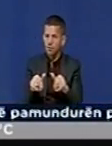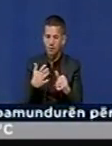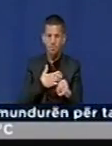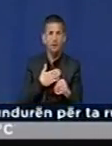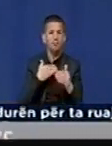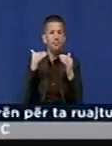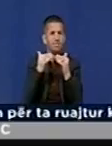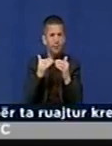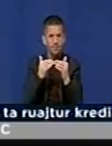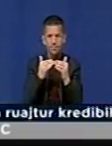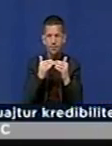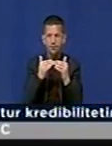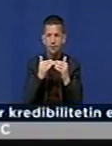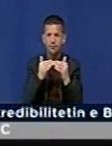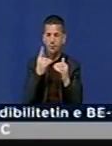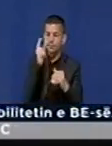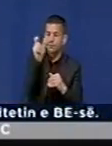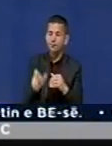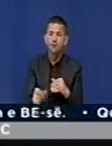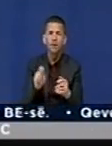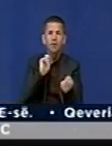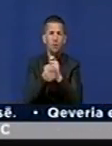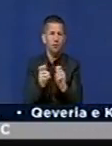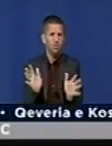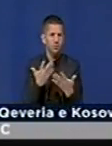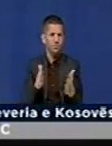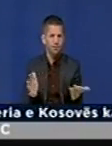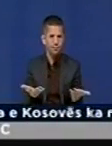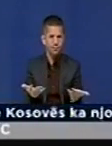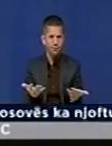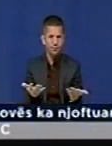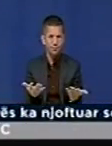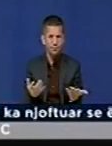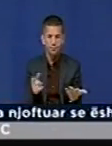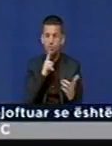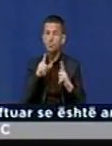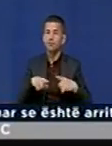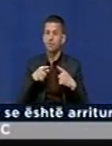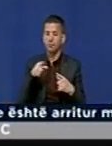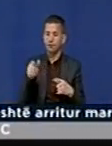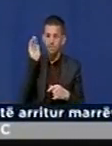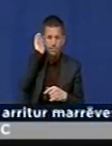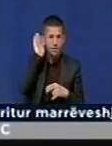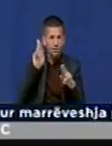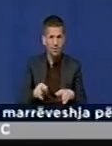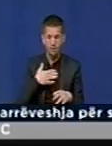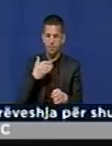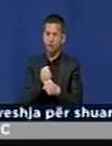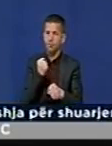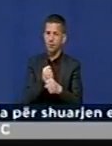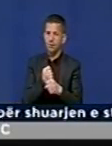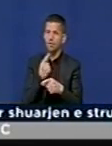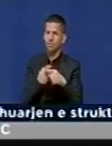prapë kuvend është. S'ka një individ që më i bën asnjë ndryshim. Kushdo që mund të jetaj. Si ministri i drejtësisë kam kryer punën do ta kryej